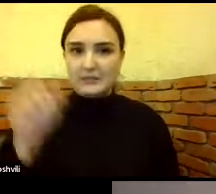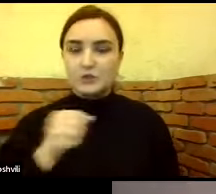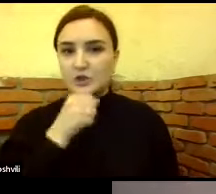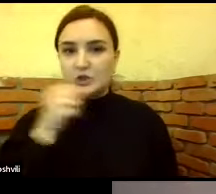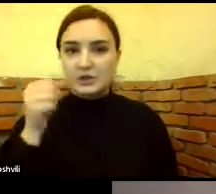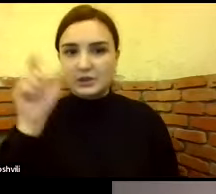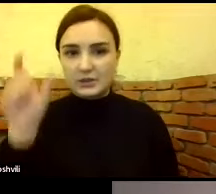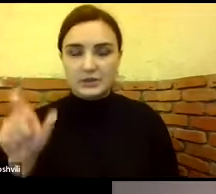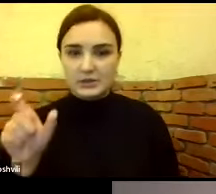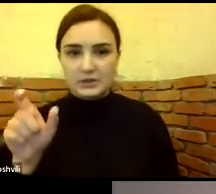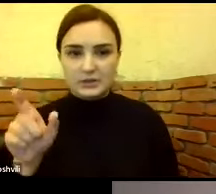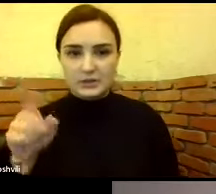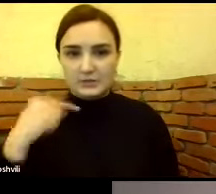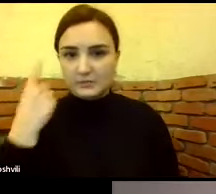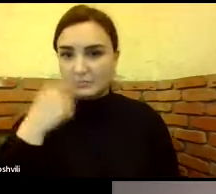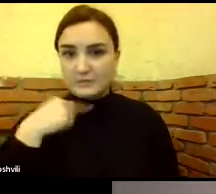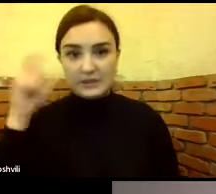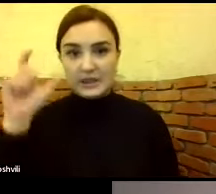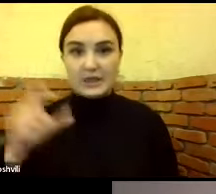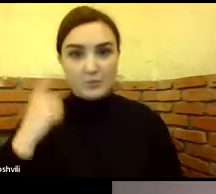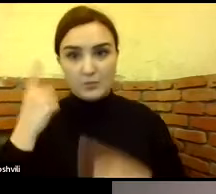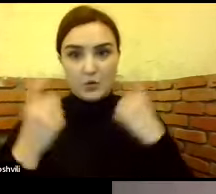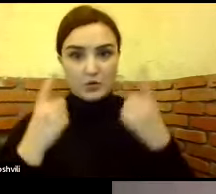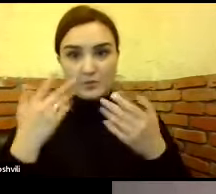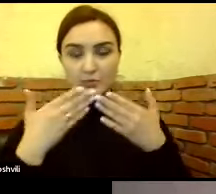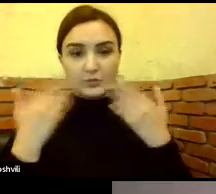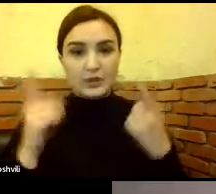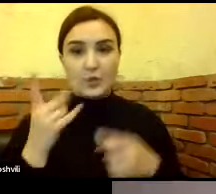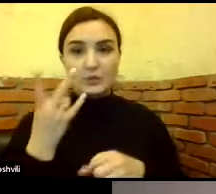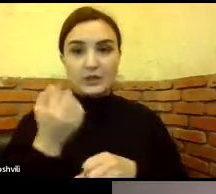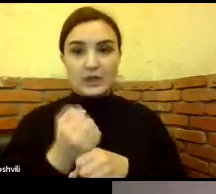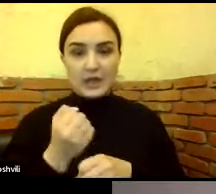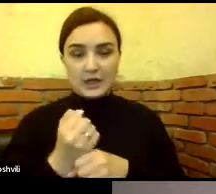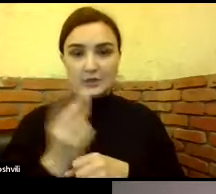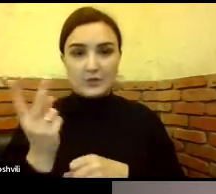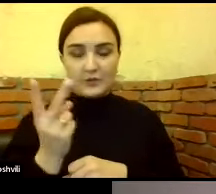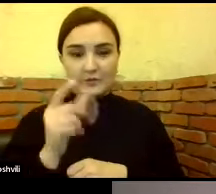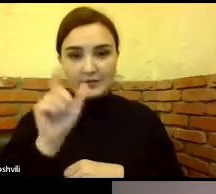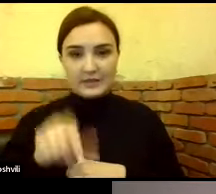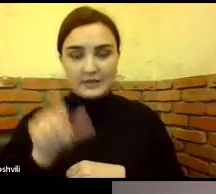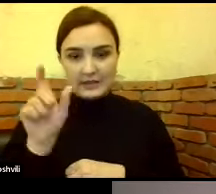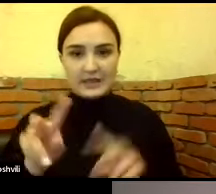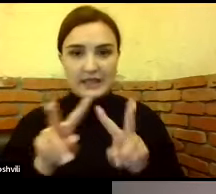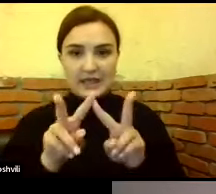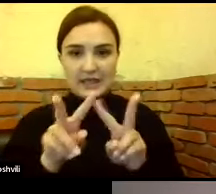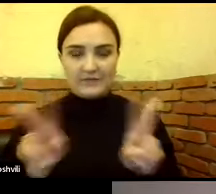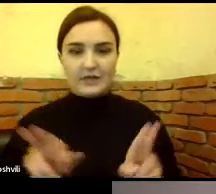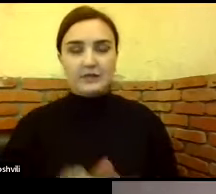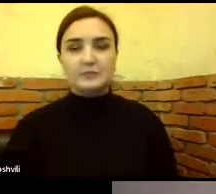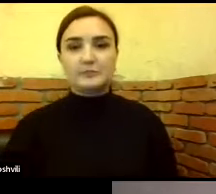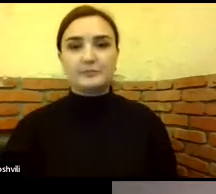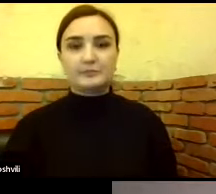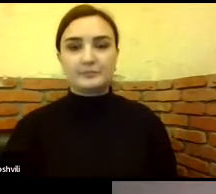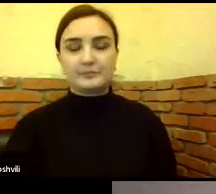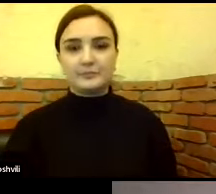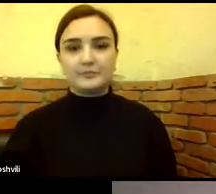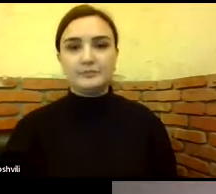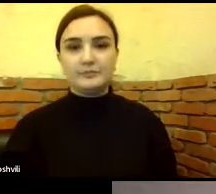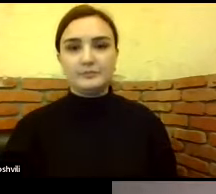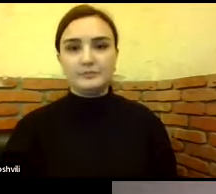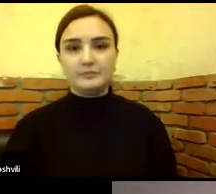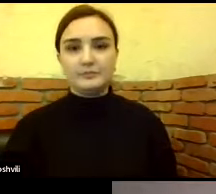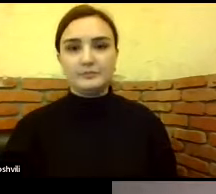მაგრამ ფიზიკურად არ აქვს ინფორმაცია და რა უნდა ქნა ეს ორი არის ჩემთან გაიგივებული და იგივე რაღაც კეთილგანწყობთ მოპრობი